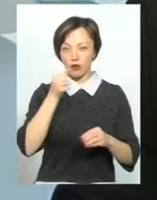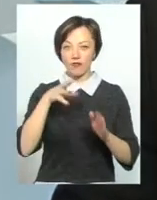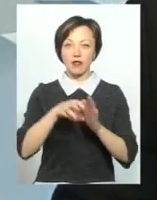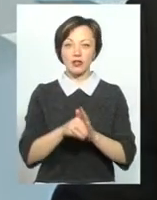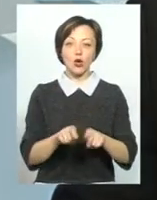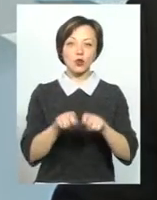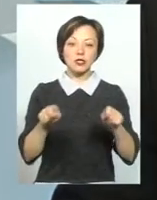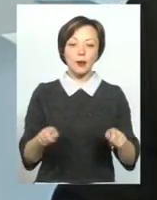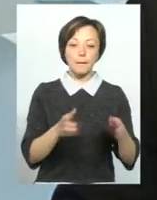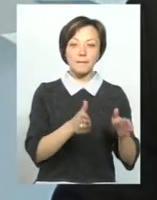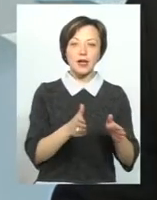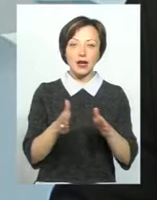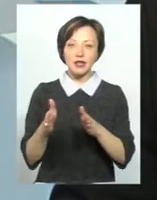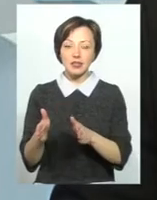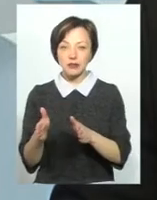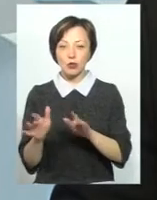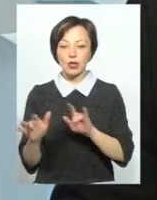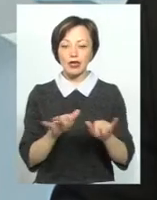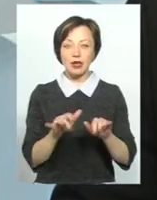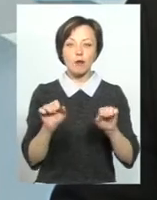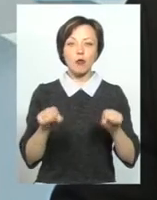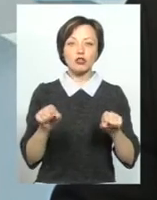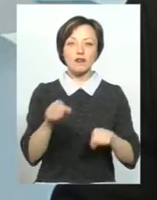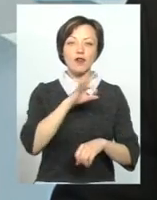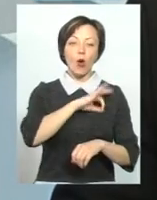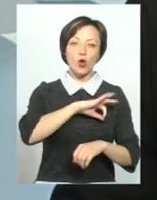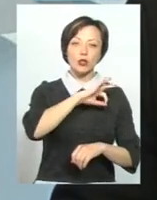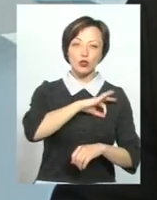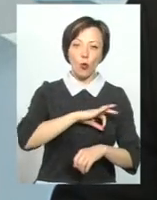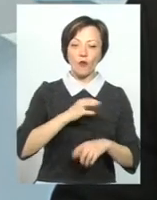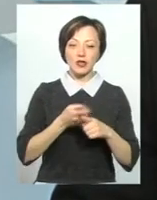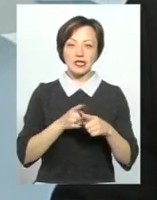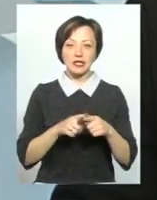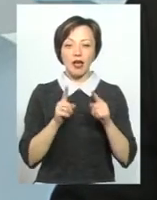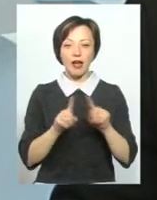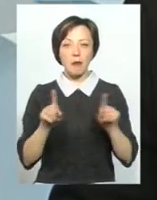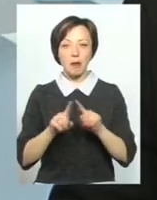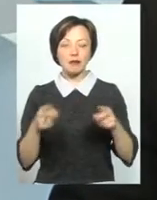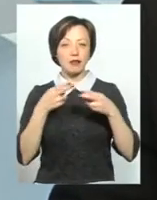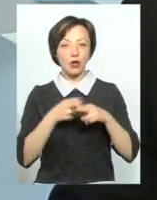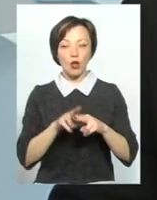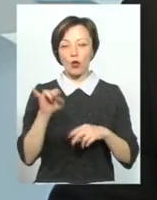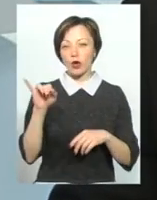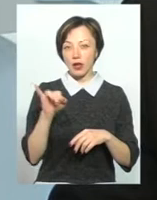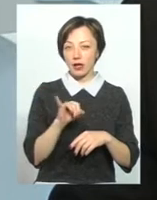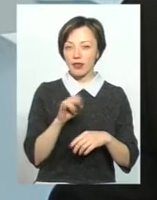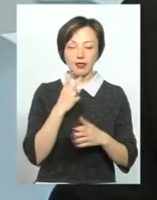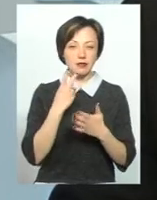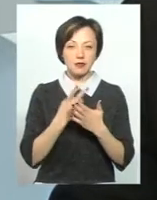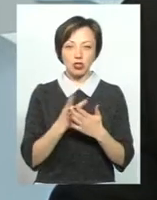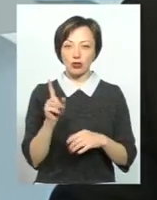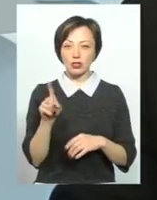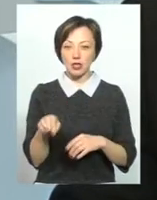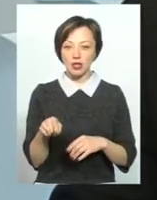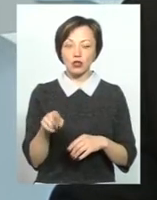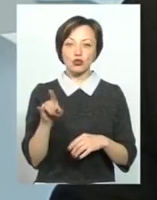розкриття механізму фізіологічної дії, можливість використовувати ці елементи технологій. І незважаючи на те, що